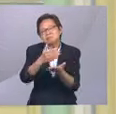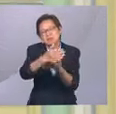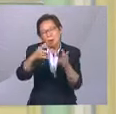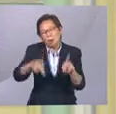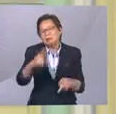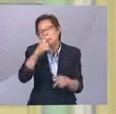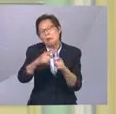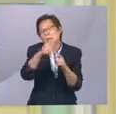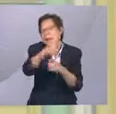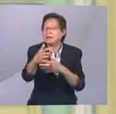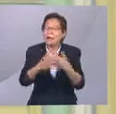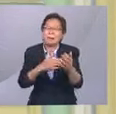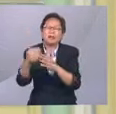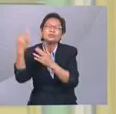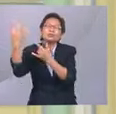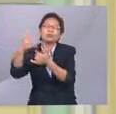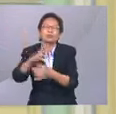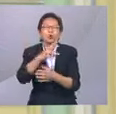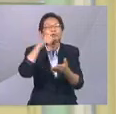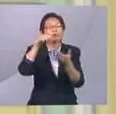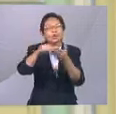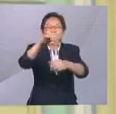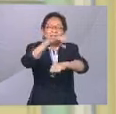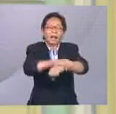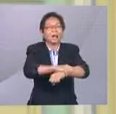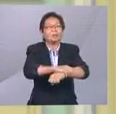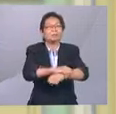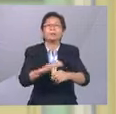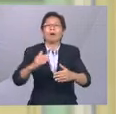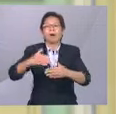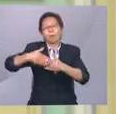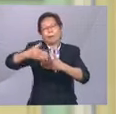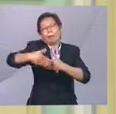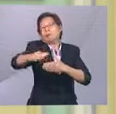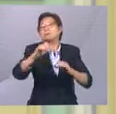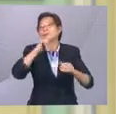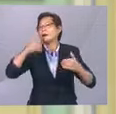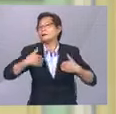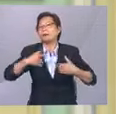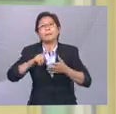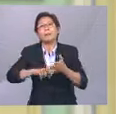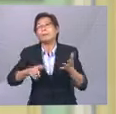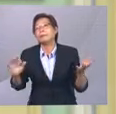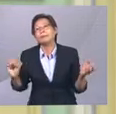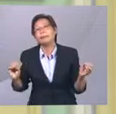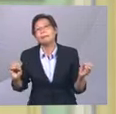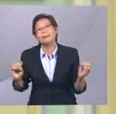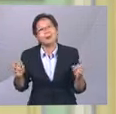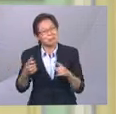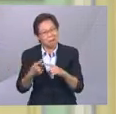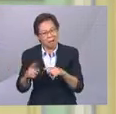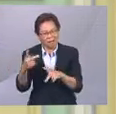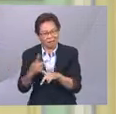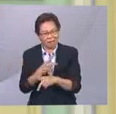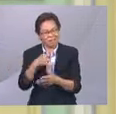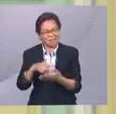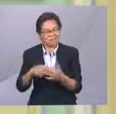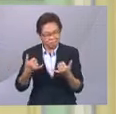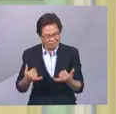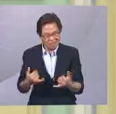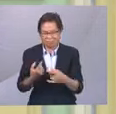dekat tetaplah tunggu laporan tangkap keluarga sebagainya akhir pada apapun tetapi kali ini berbeda ya kali ini